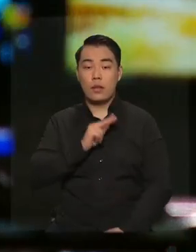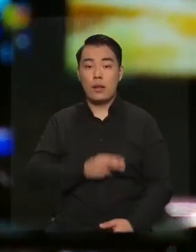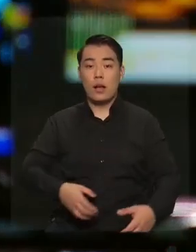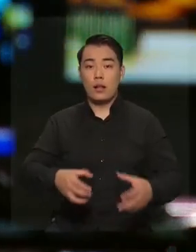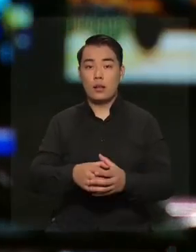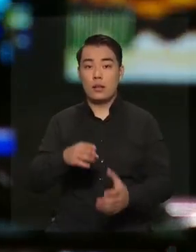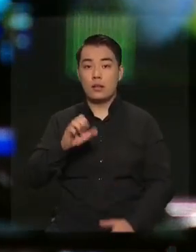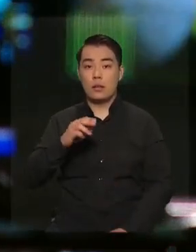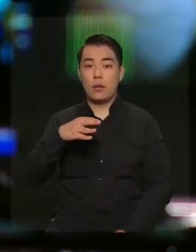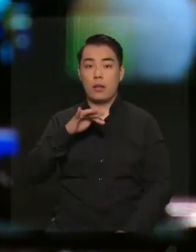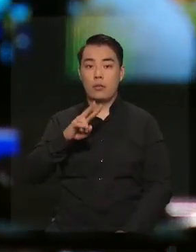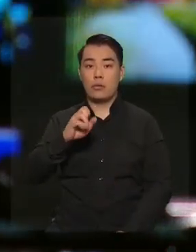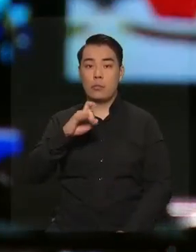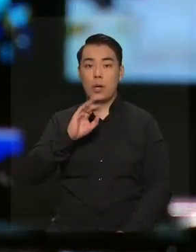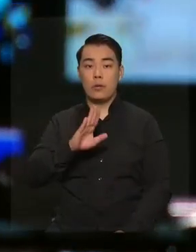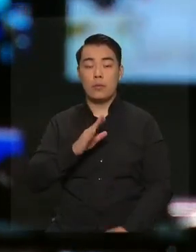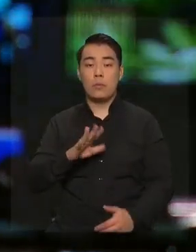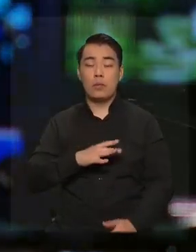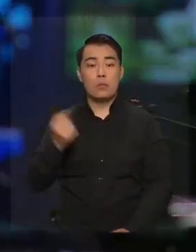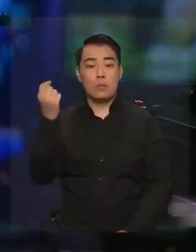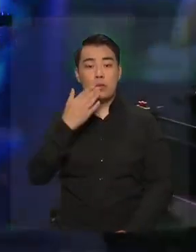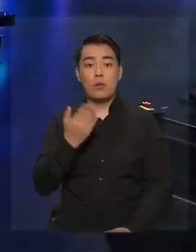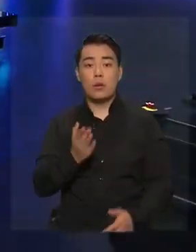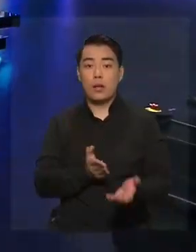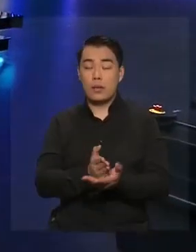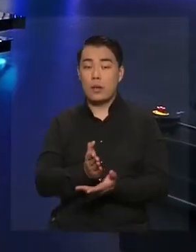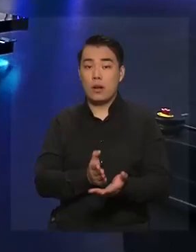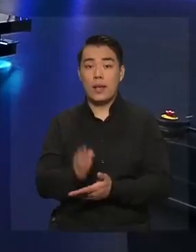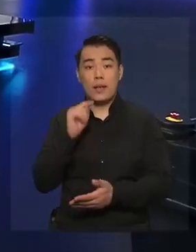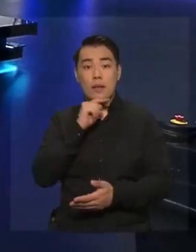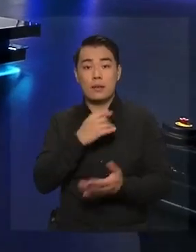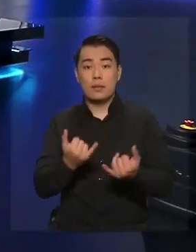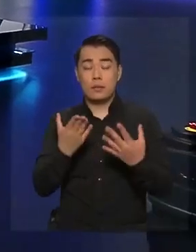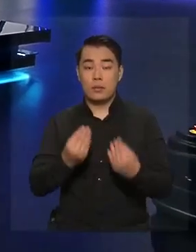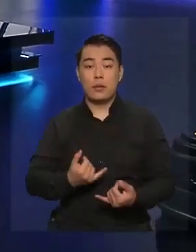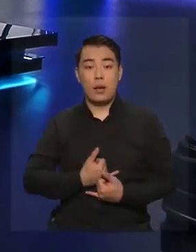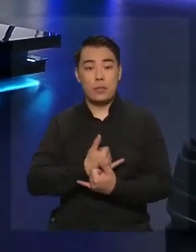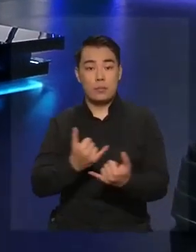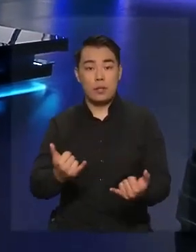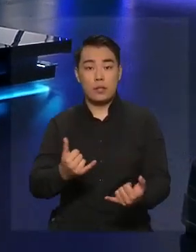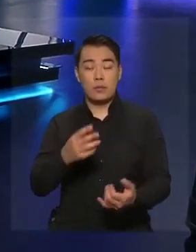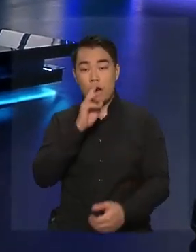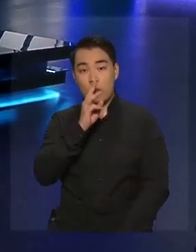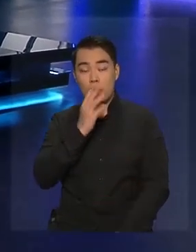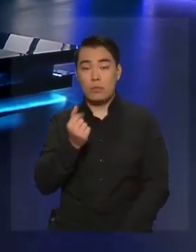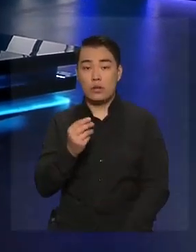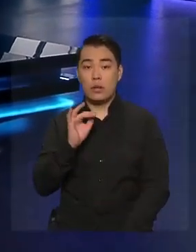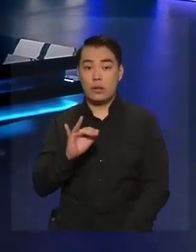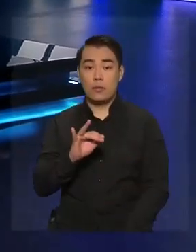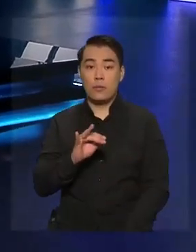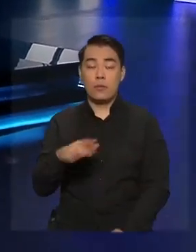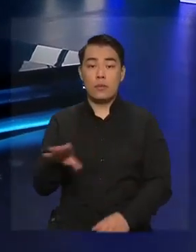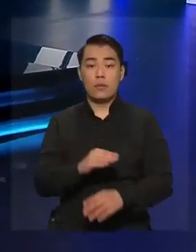коллега Тамерлан Тлеубаев выяснил, какие отрасли экономики сегодня обеспечивают доход бюджета и все ли